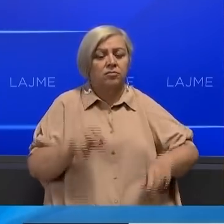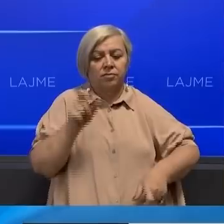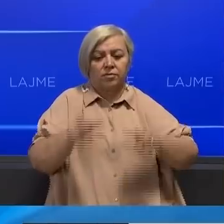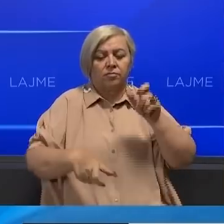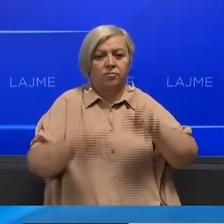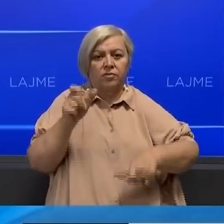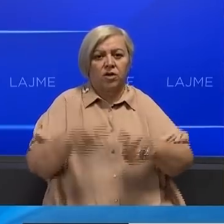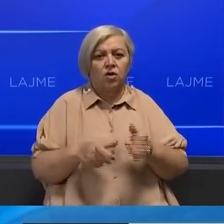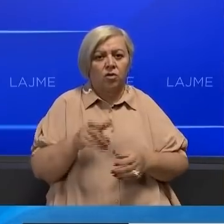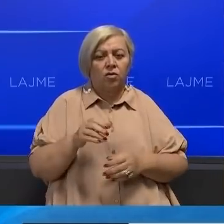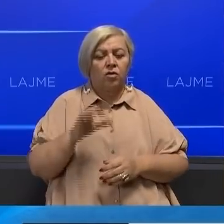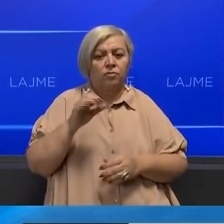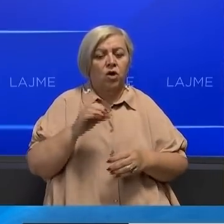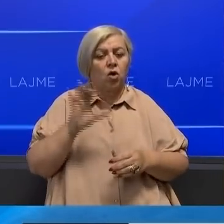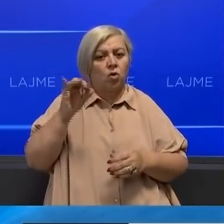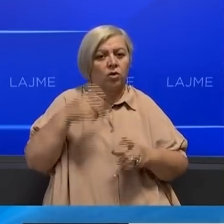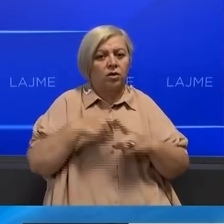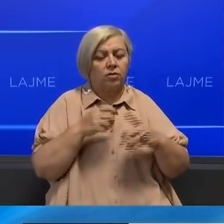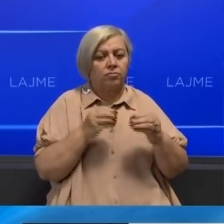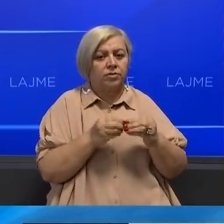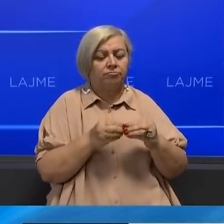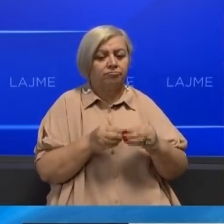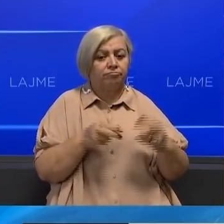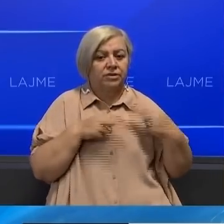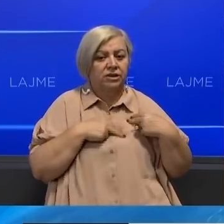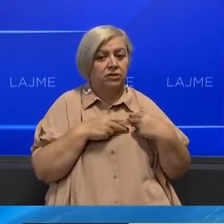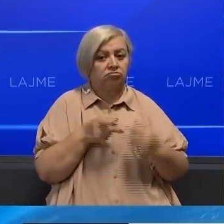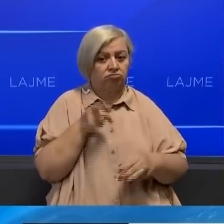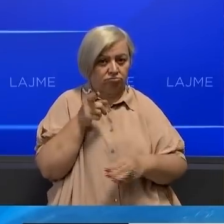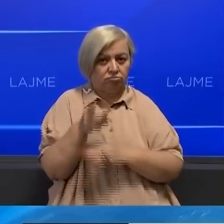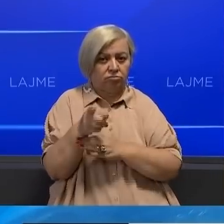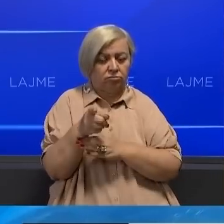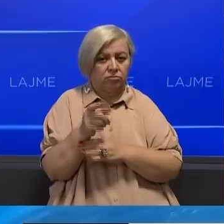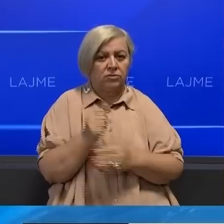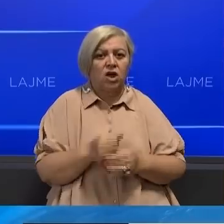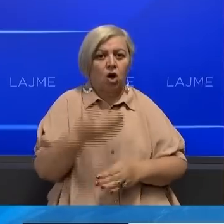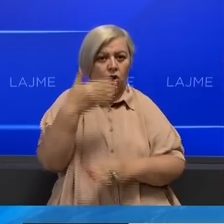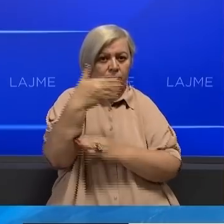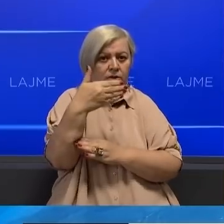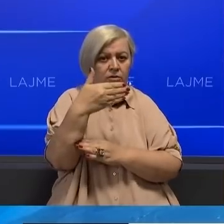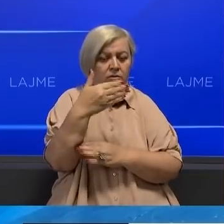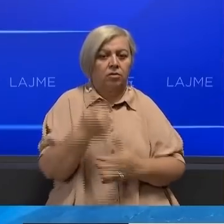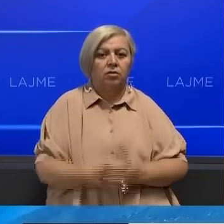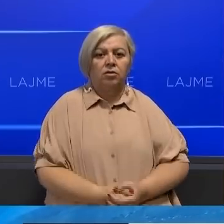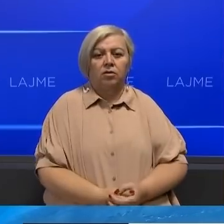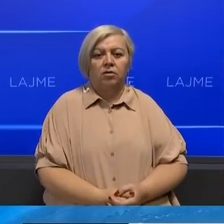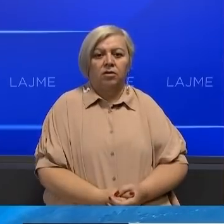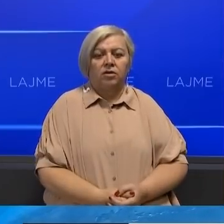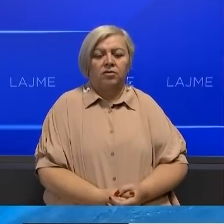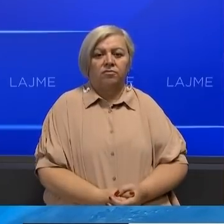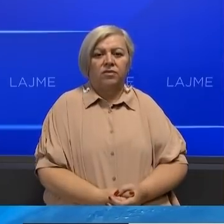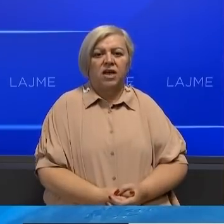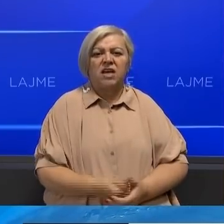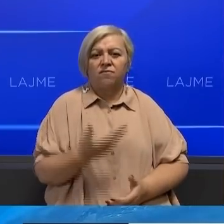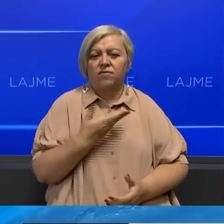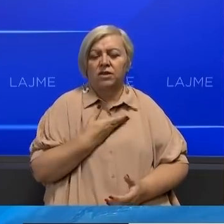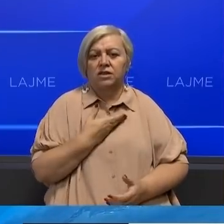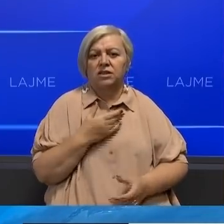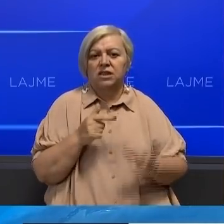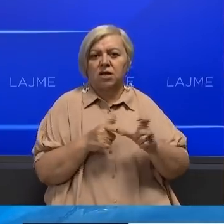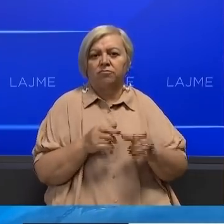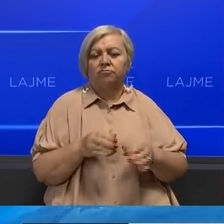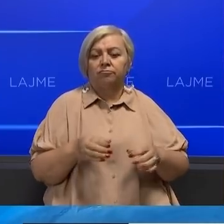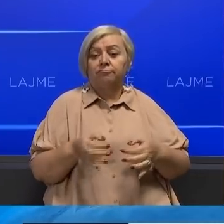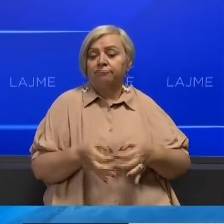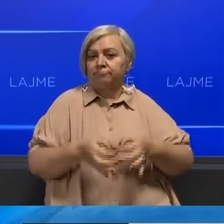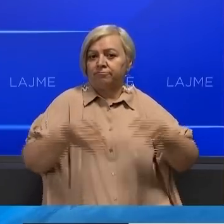Organizatës së Kombeve të Bashkuara ka bërë përgjegjës drejt për drejt kompaninë e prodhim të serverve, e cila në mënyrë jo